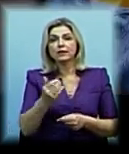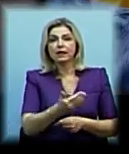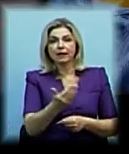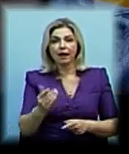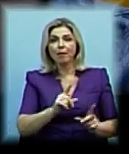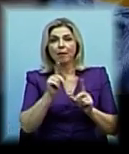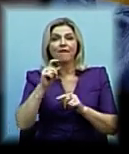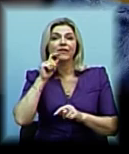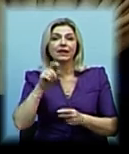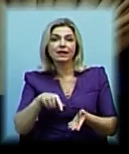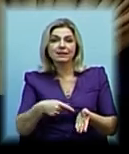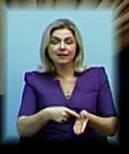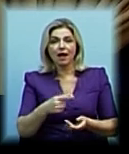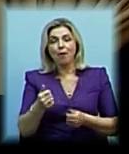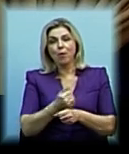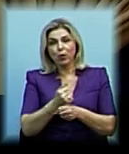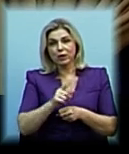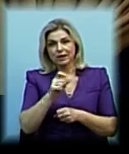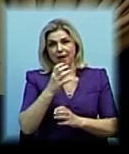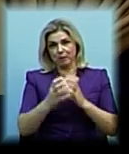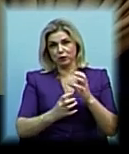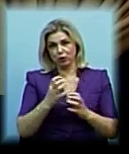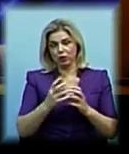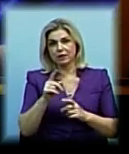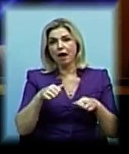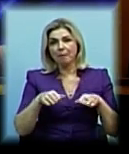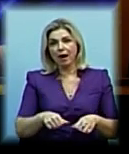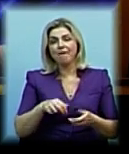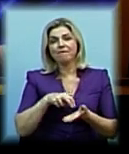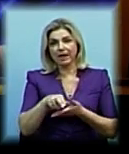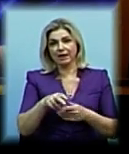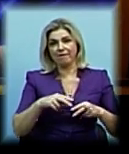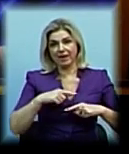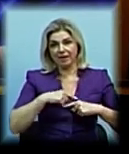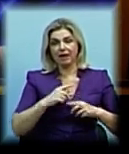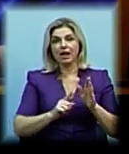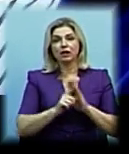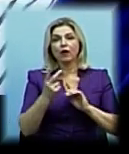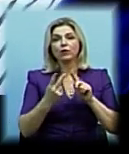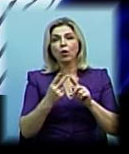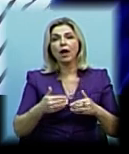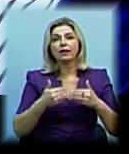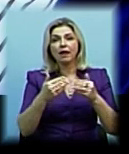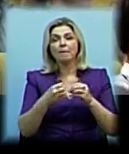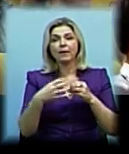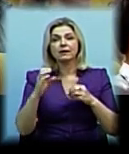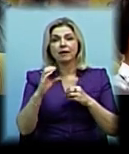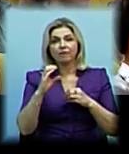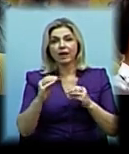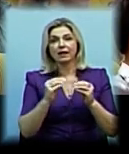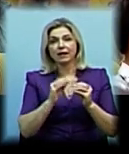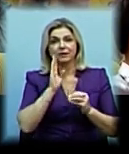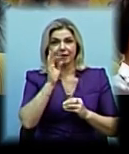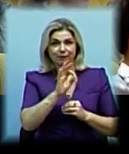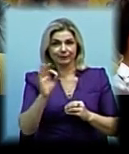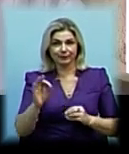до Вінниці боротися на міжнародному рівні за право вийти в фінал. Початок другого етапу – 15 вересня о 10